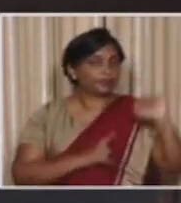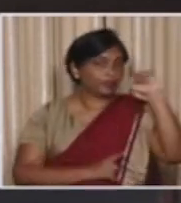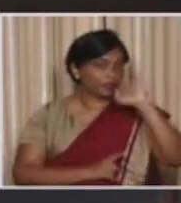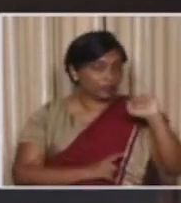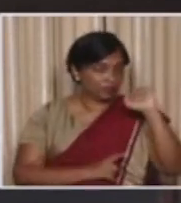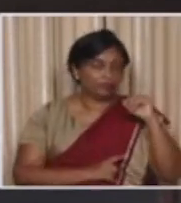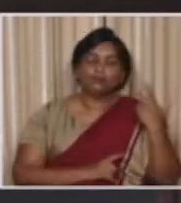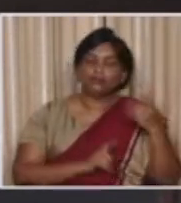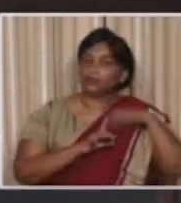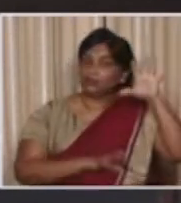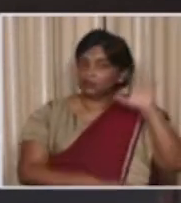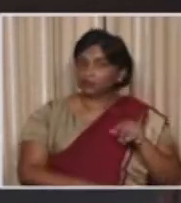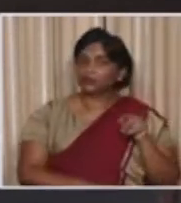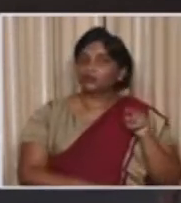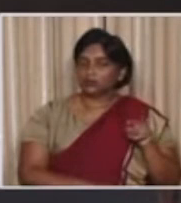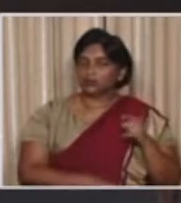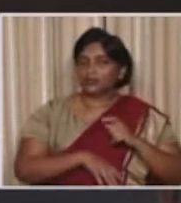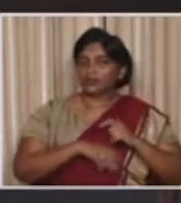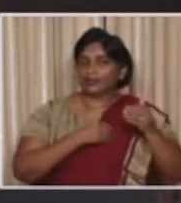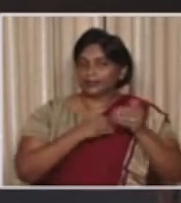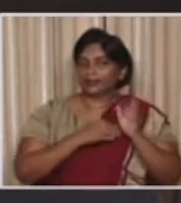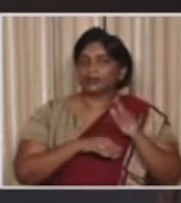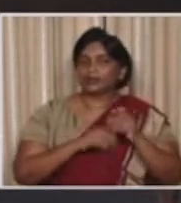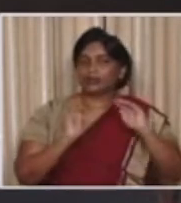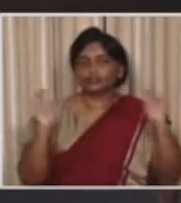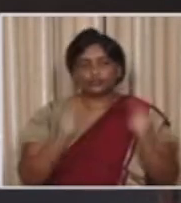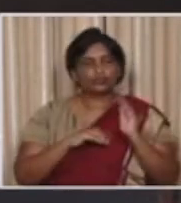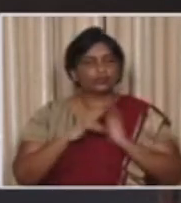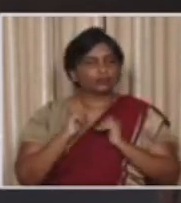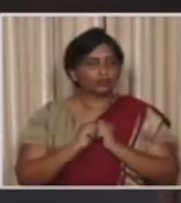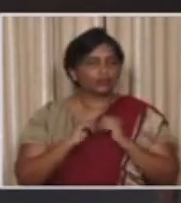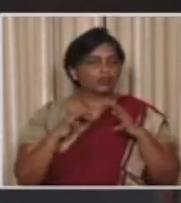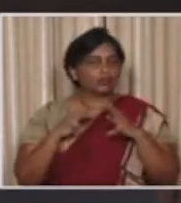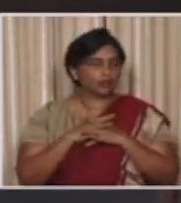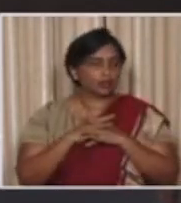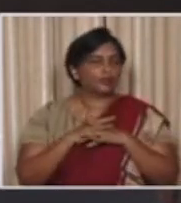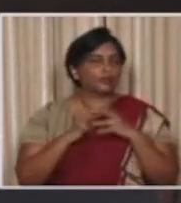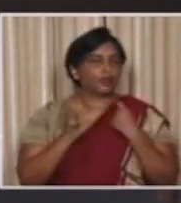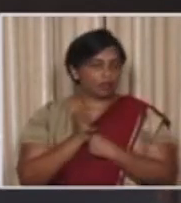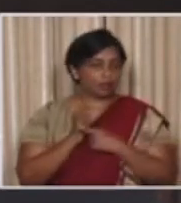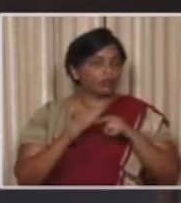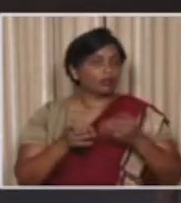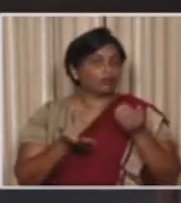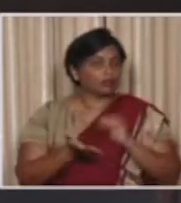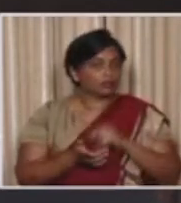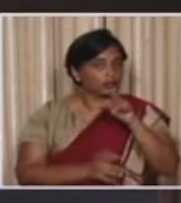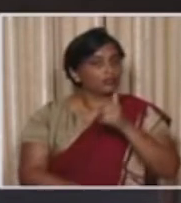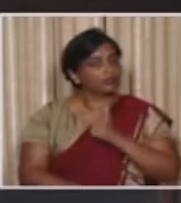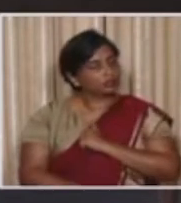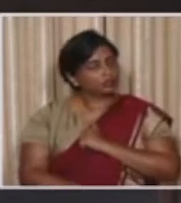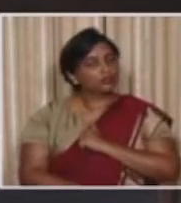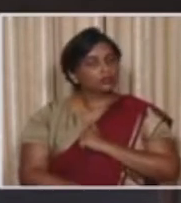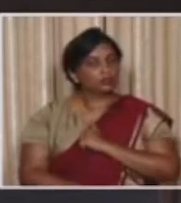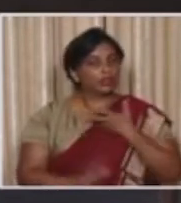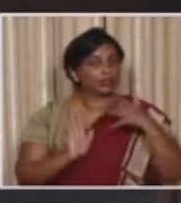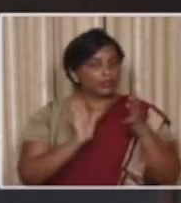යුරෝපීයේවා එහෙම ගේනකොට මේ කෙටි කරන්නේ කියලා. මේකේ කෙටි ක්‍රමවේදය ඒක තමයි WR කිව්වේ. නමුත් මේක තවත් ඔබතුමාට කැමතිනම් අපි